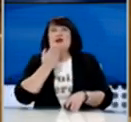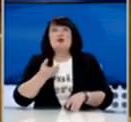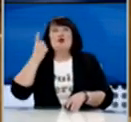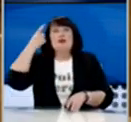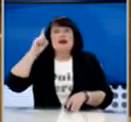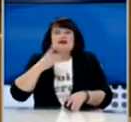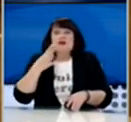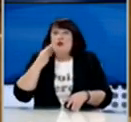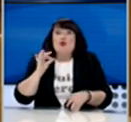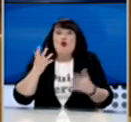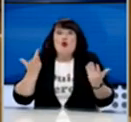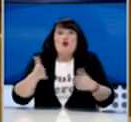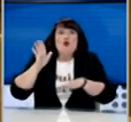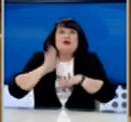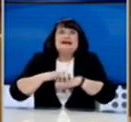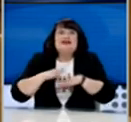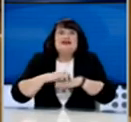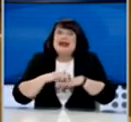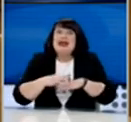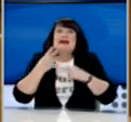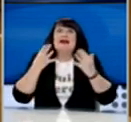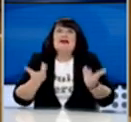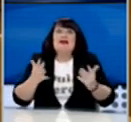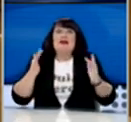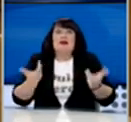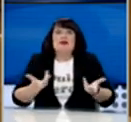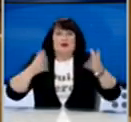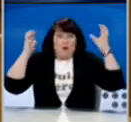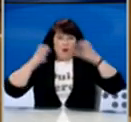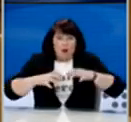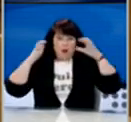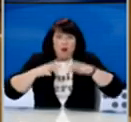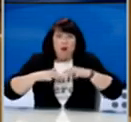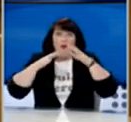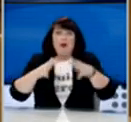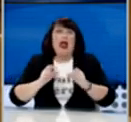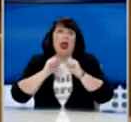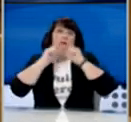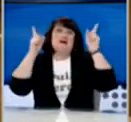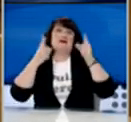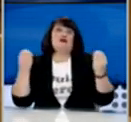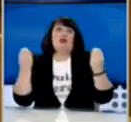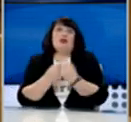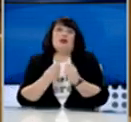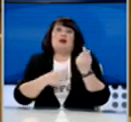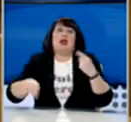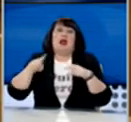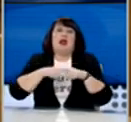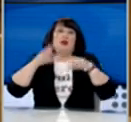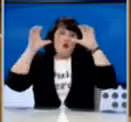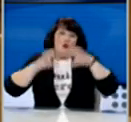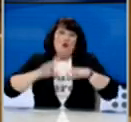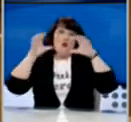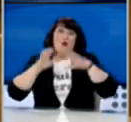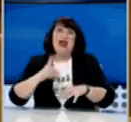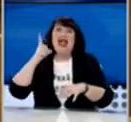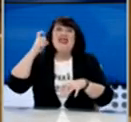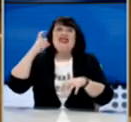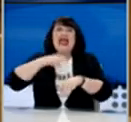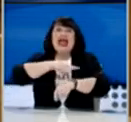δώσει εξήγηση του φαινομένου αυτού το οποίο δεν ήταν καθόλου σύνηθες στον τόπο μας η βροχή λέει έπεφτε επί 10